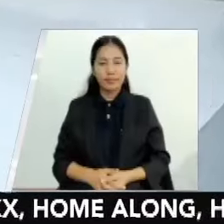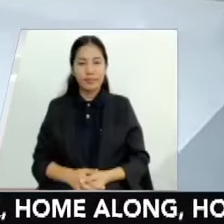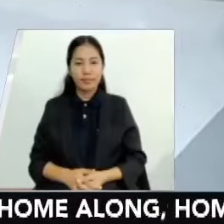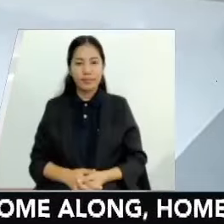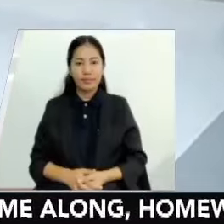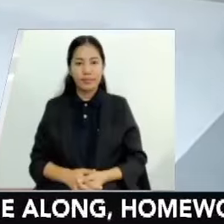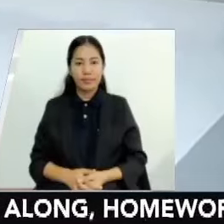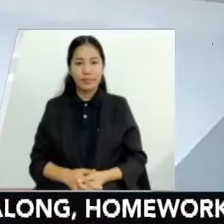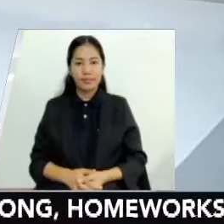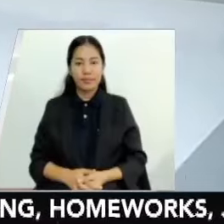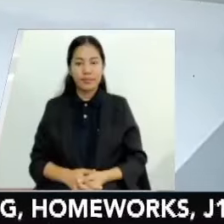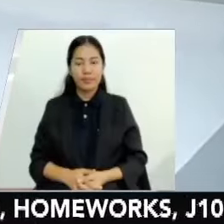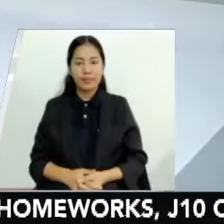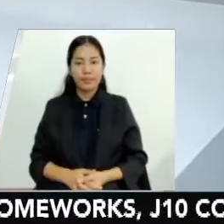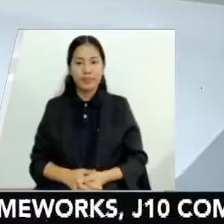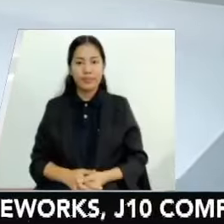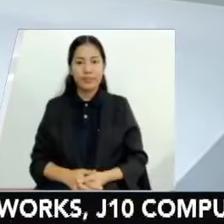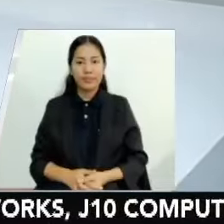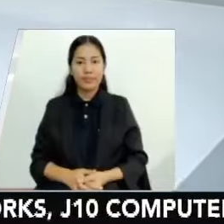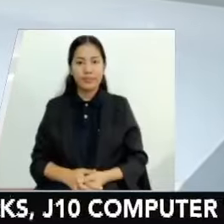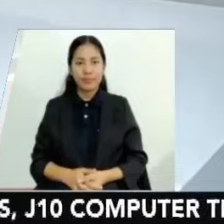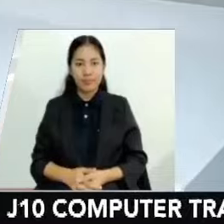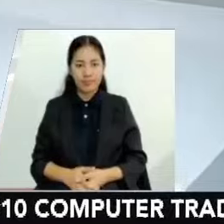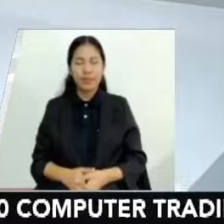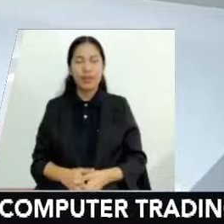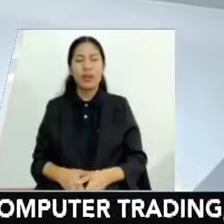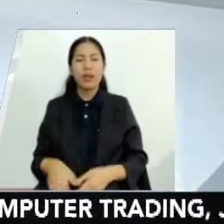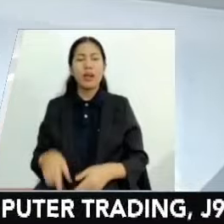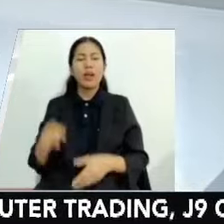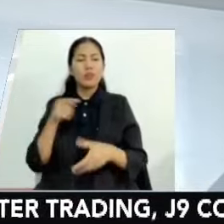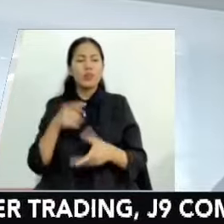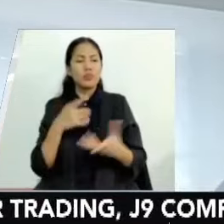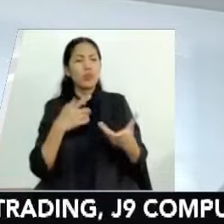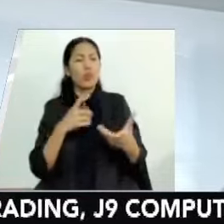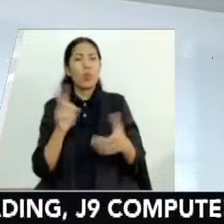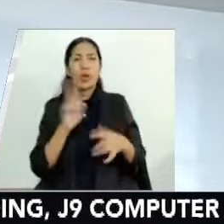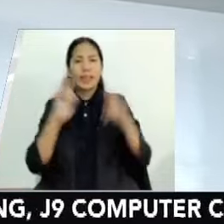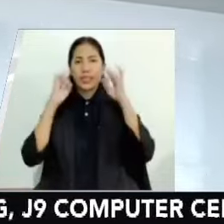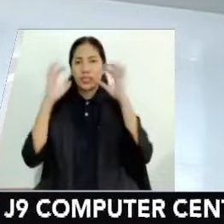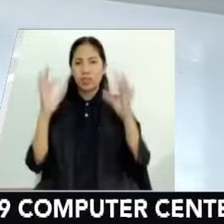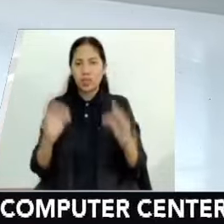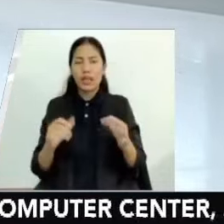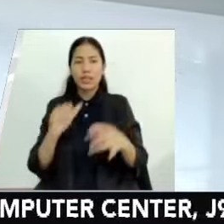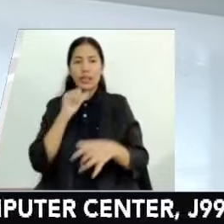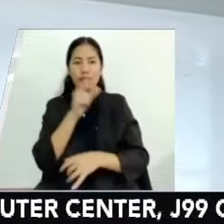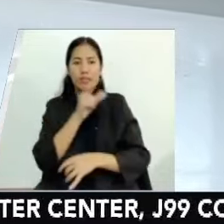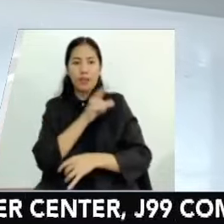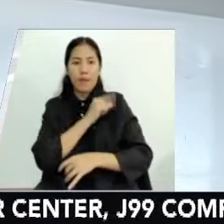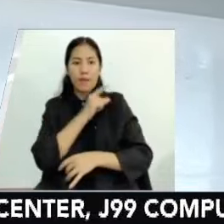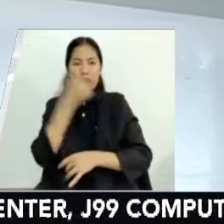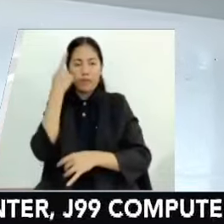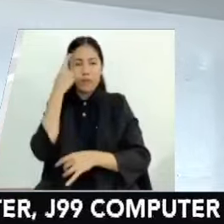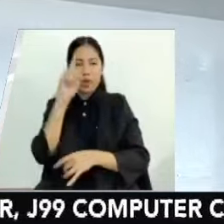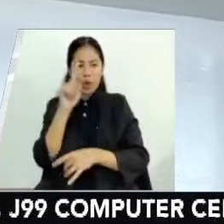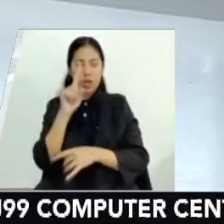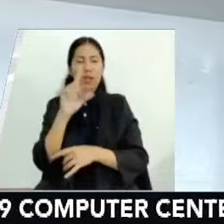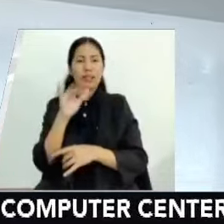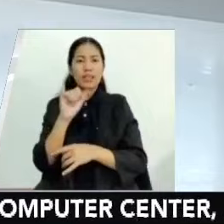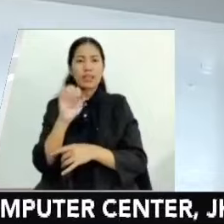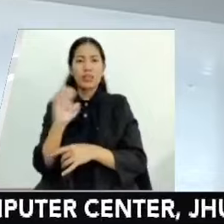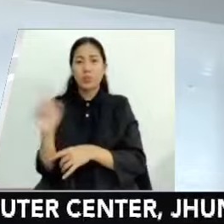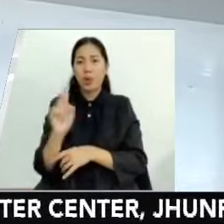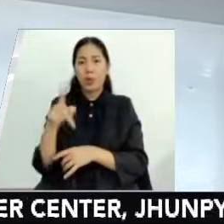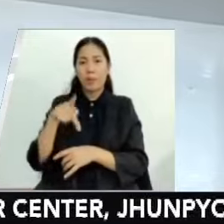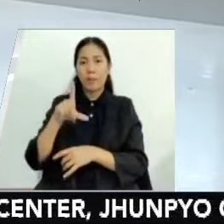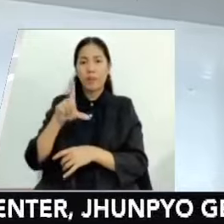Not guilty ang hatol ng Sandigan Bayan laban kay Senador Jinggoy Estrada para sa kasong plunder. Kaugnay yan sa pagtanggap ng 183